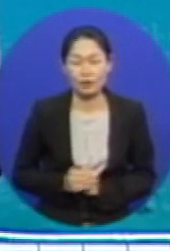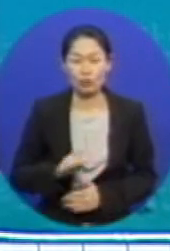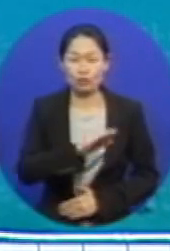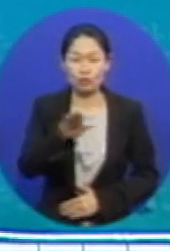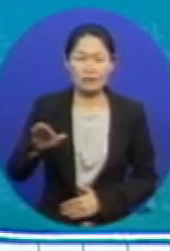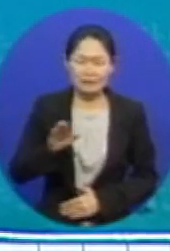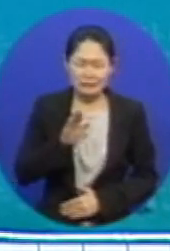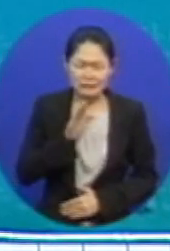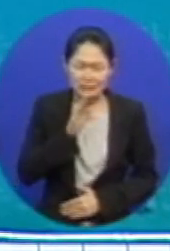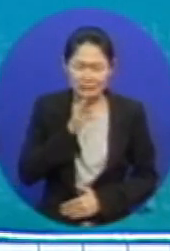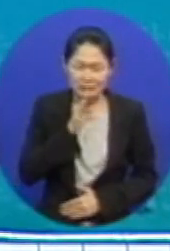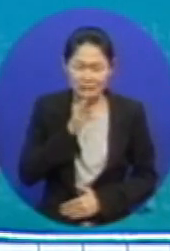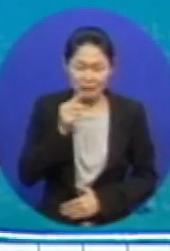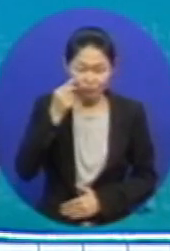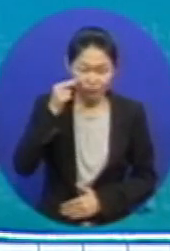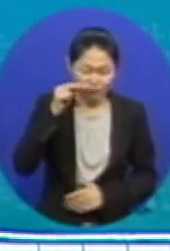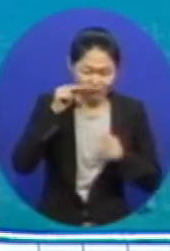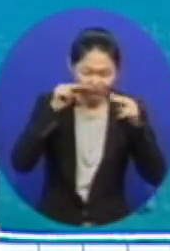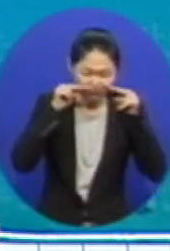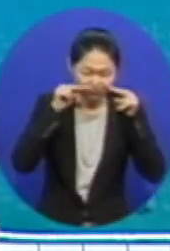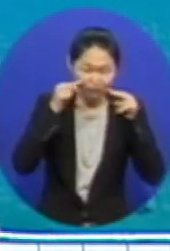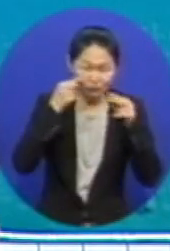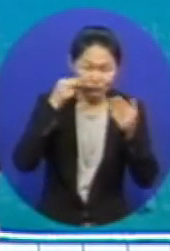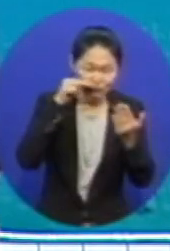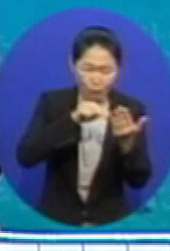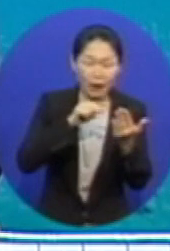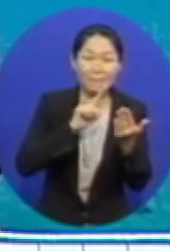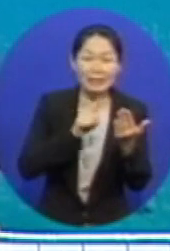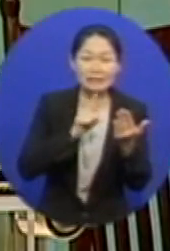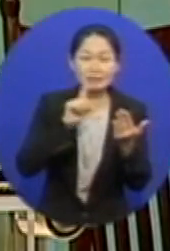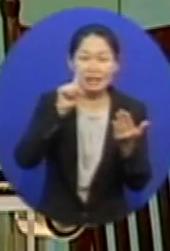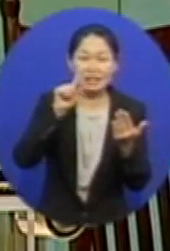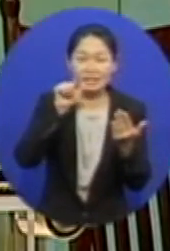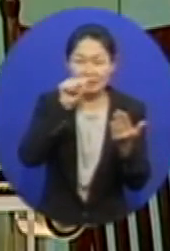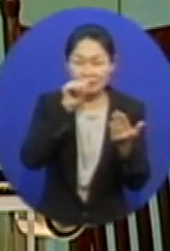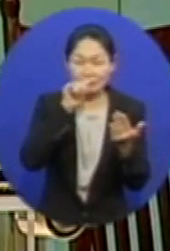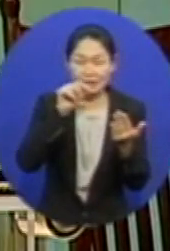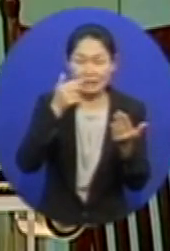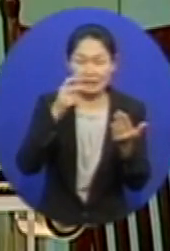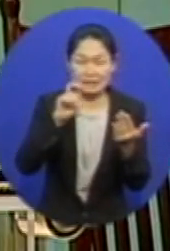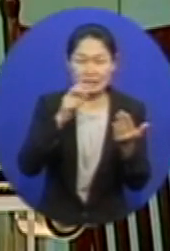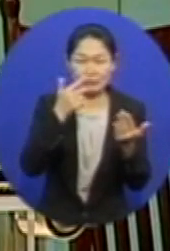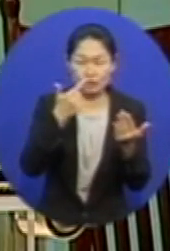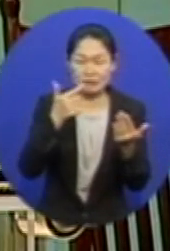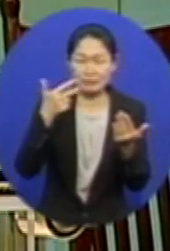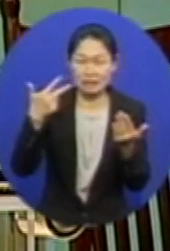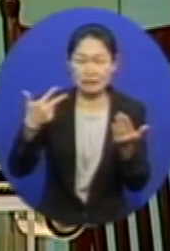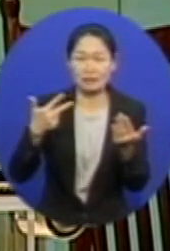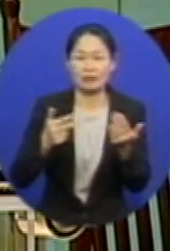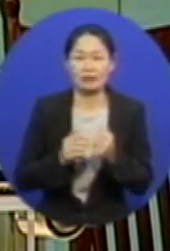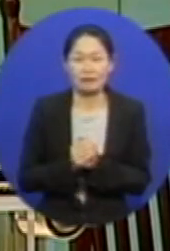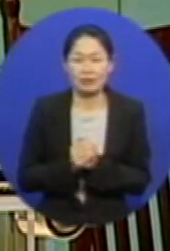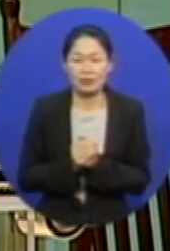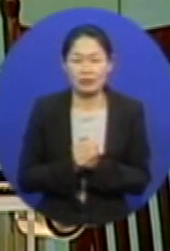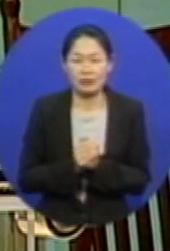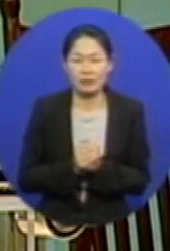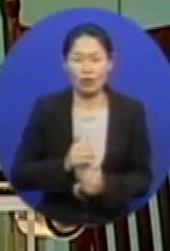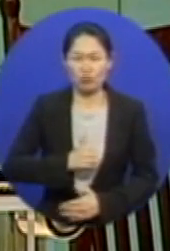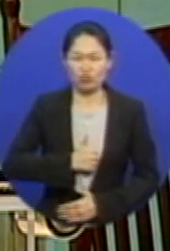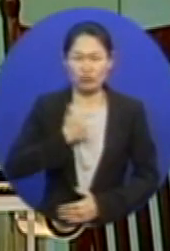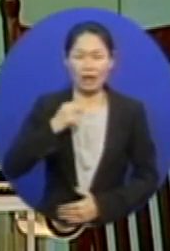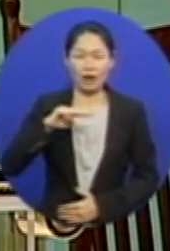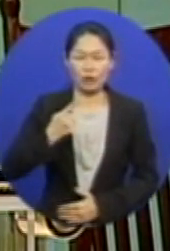우리가 진짜 주목하여 말씀이 또 하나 있습니다 26절 27 절입니다 같이 한번 이렇게 씁니다 분을 내어도